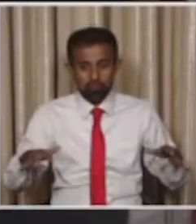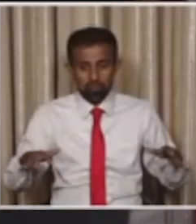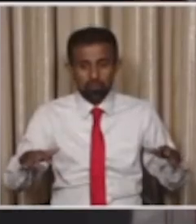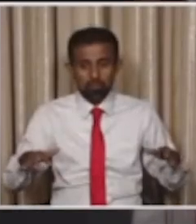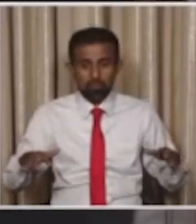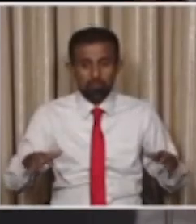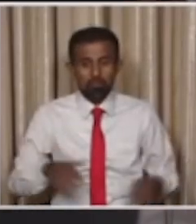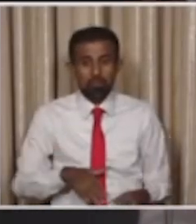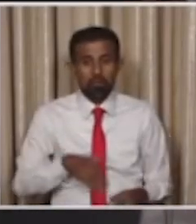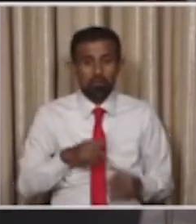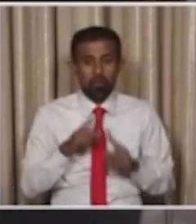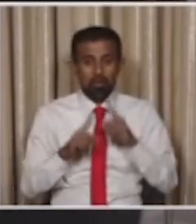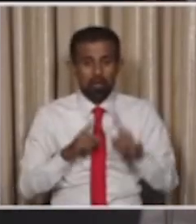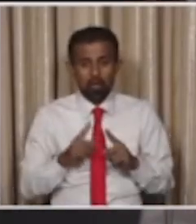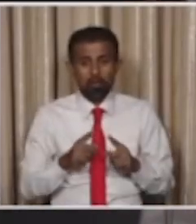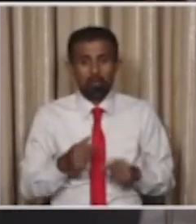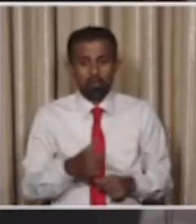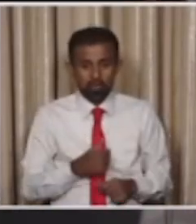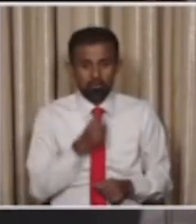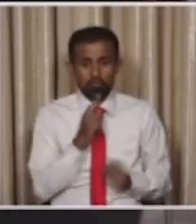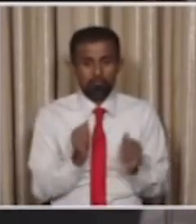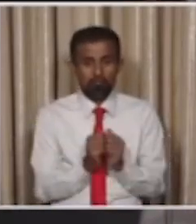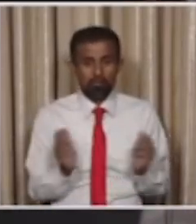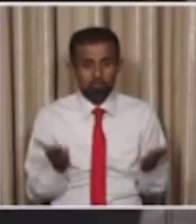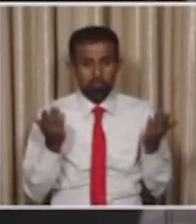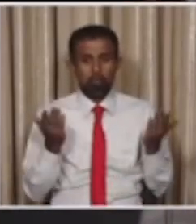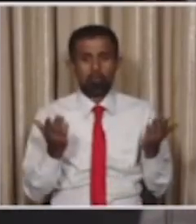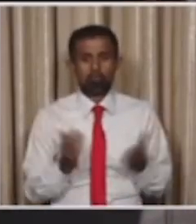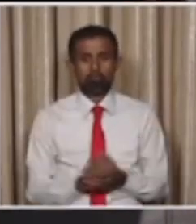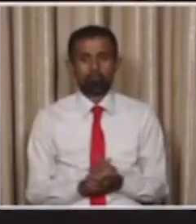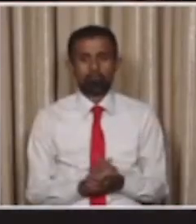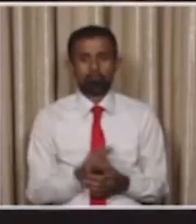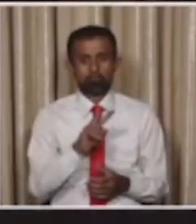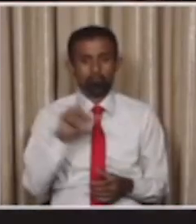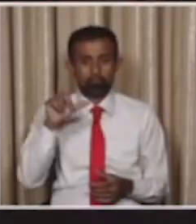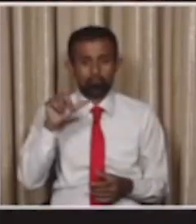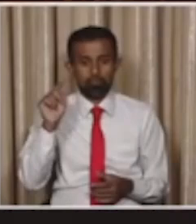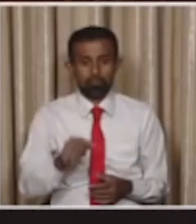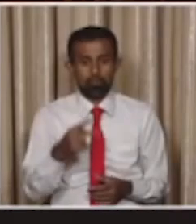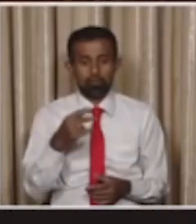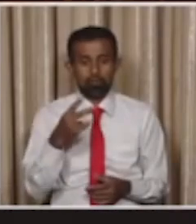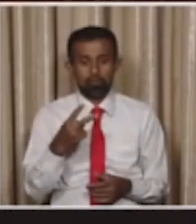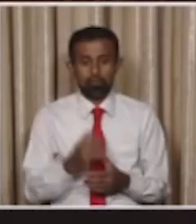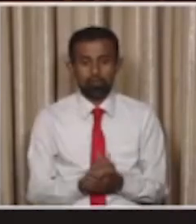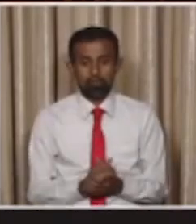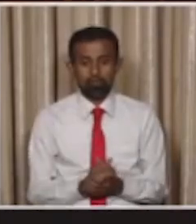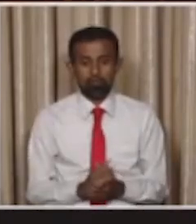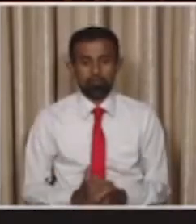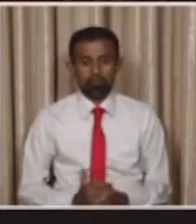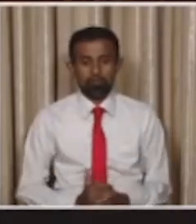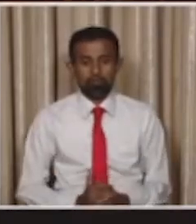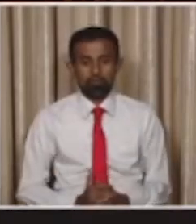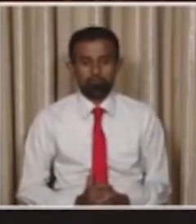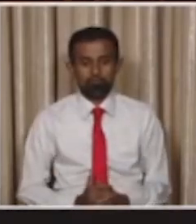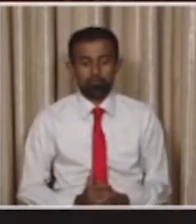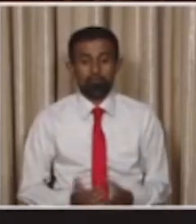ඒ මූලික සාකච්ඡාවලදී එකඟ වුණා මේ වැඩේ ආරම්භ කරන්න කියලා විතරයි ඉල්ලන්නේ. 27 ඇර්ථයේ ප්‍රශ්නේ සජිත් ප්‍රේමදාස මහත්තුමා. අනේ මේ